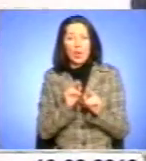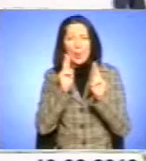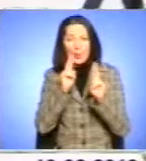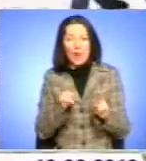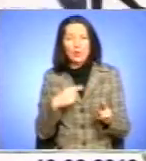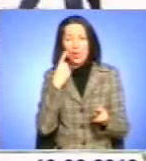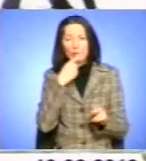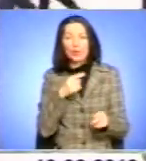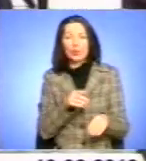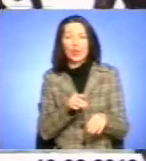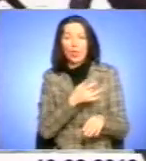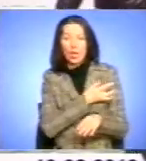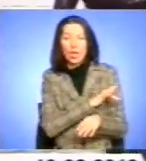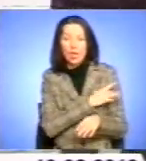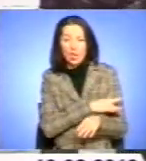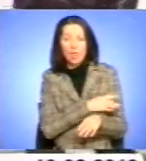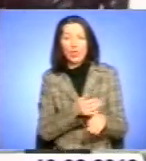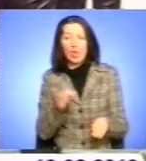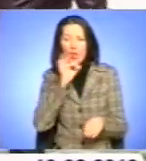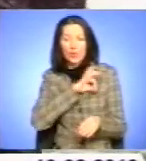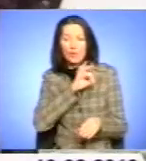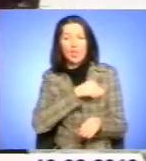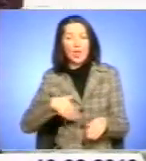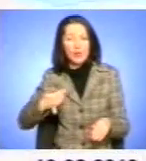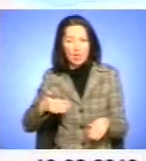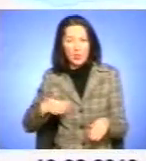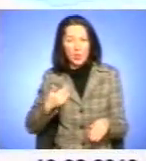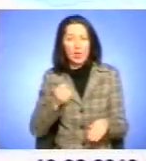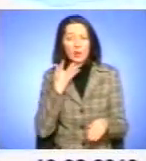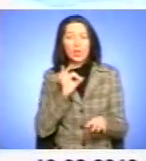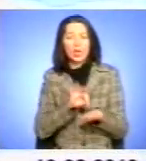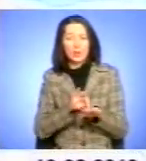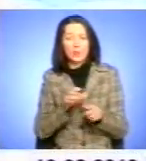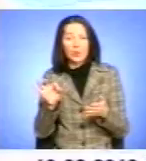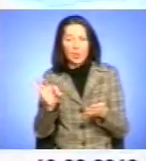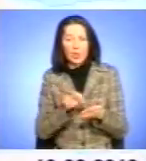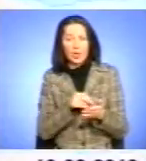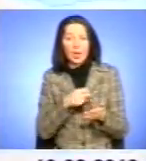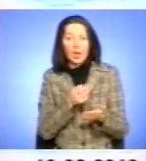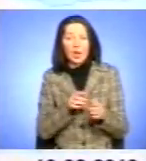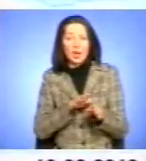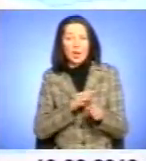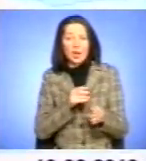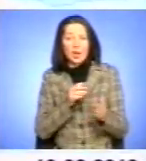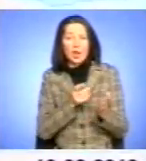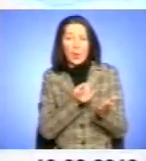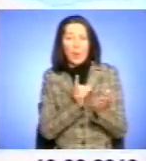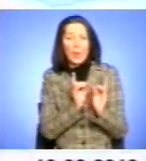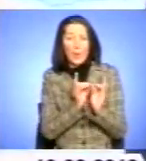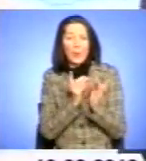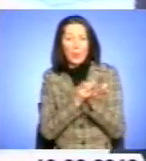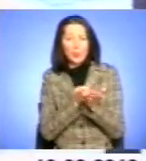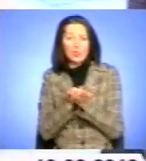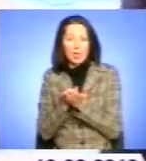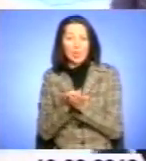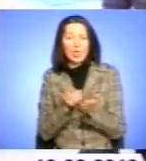вітамінні препарати, а при перших ознаках недуги дотримуватися постільного режиму. Ефективним методом боротьби з грипом фахівці